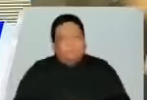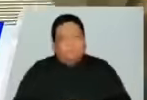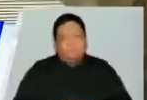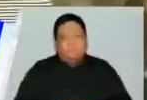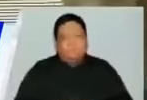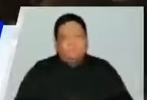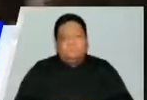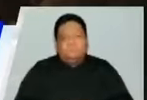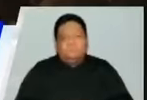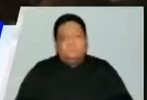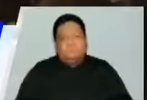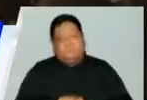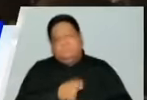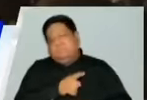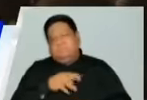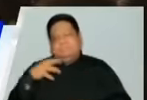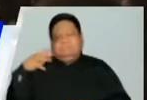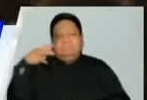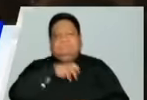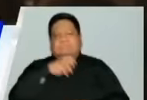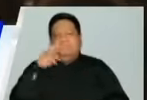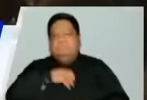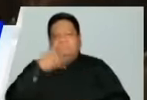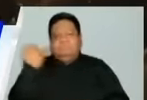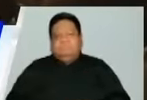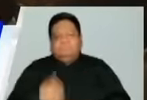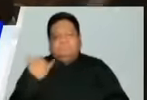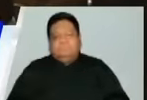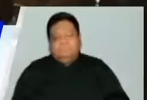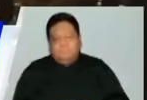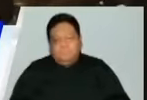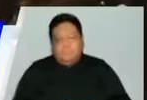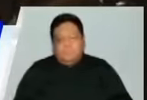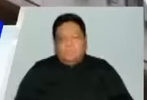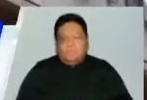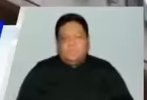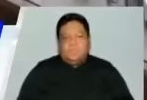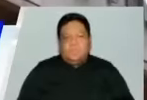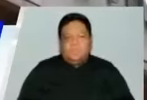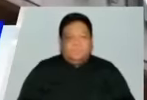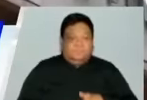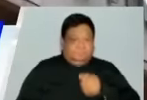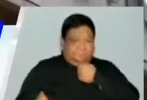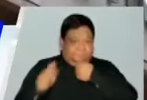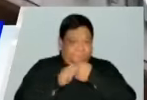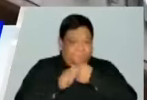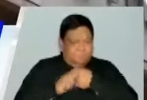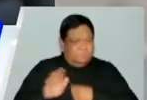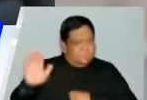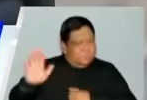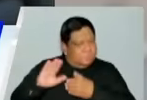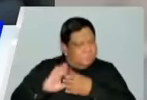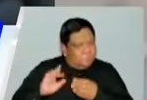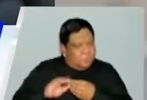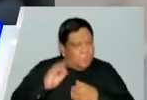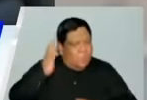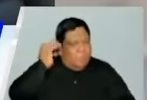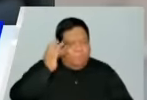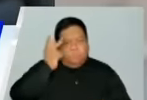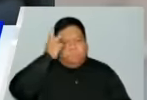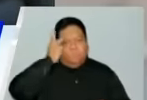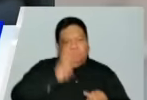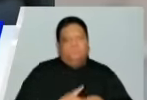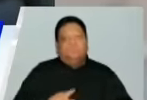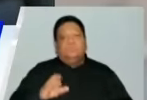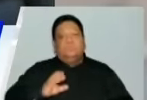Kababuyan yan. Inulit niya ang kanyang hinalang bahagi ito ng plano para raw buwagin ang Kongreso at mapalitan ng